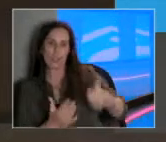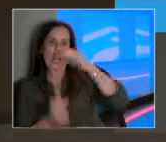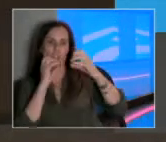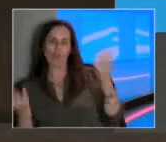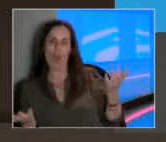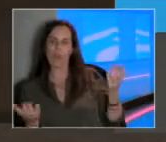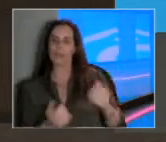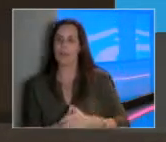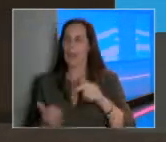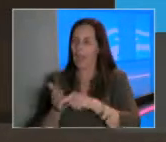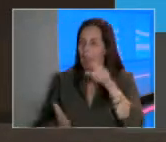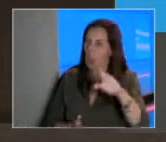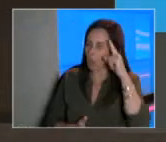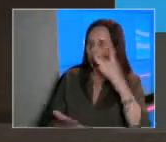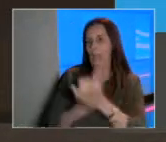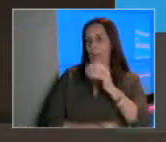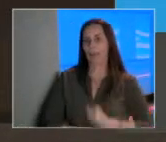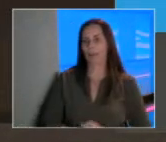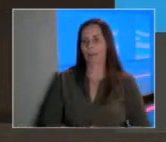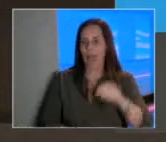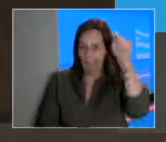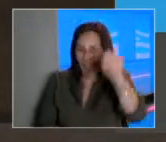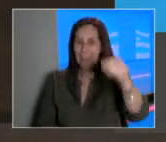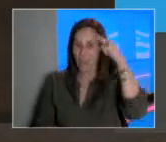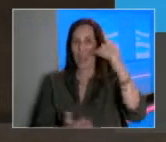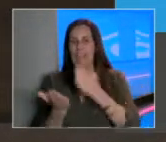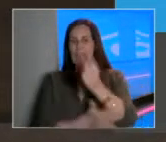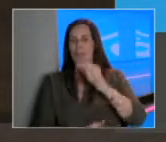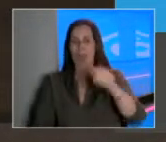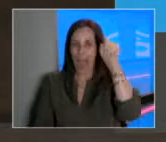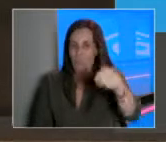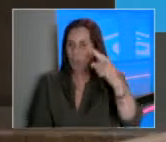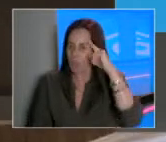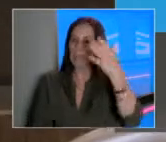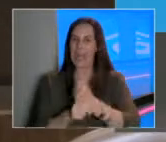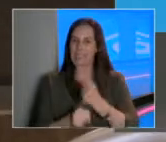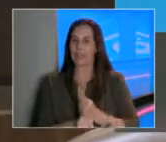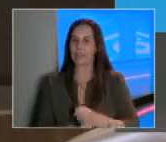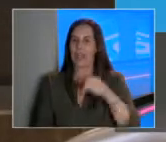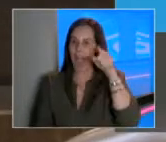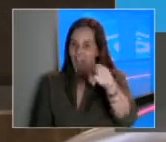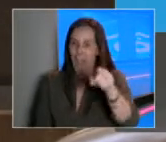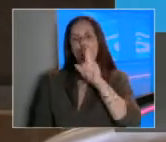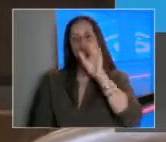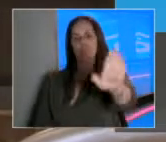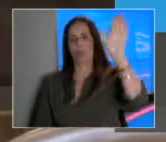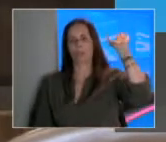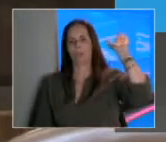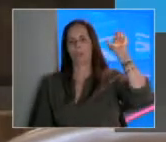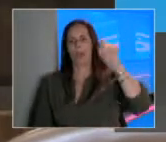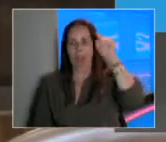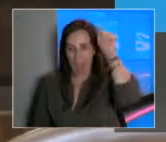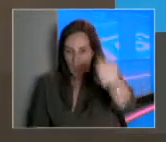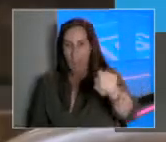שנייה, לכן אתה יודע את האמת. אתה יודע את האמת. אתה יודע מה עשית. אז אתה לפחות תשתוק.